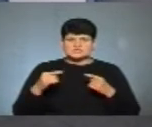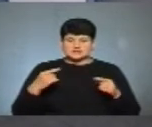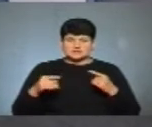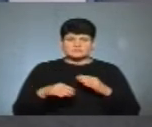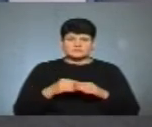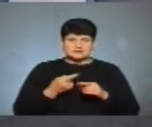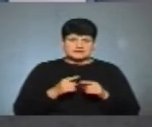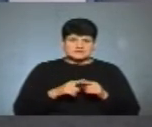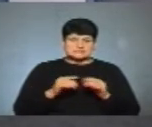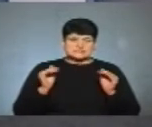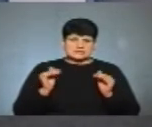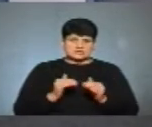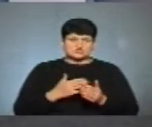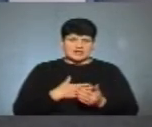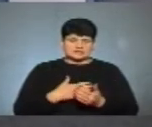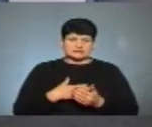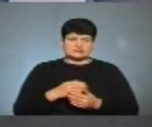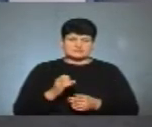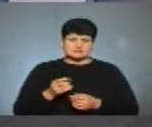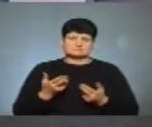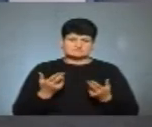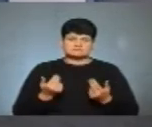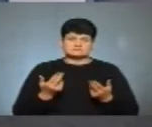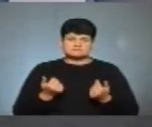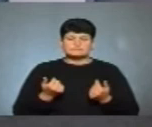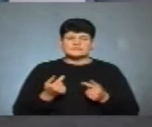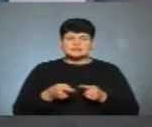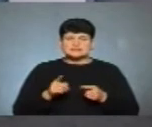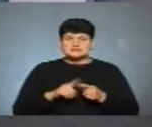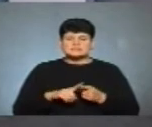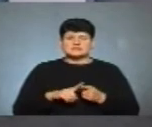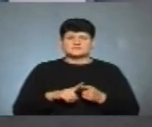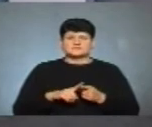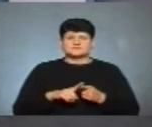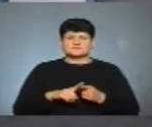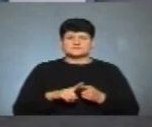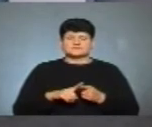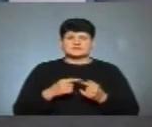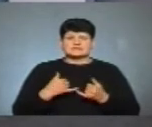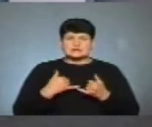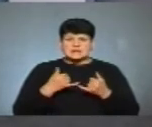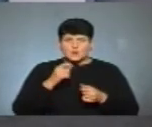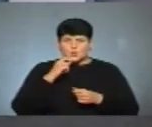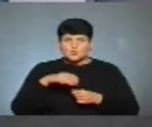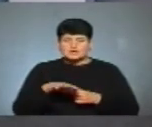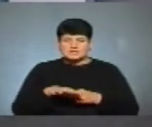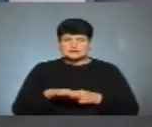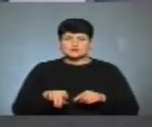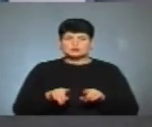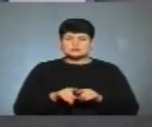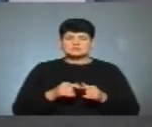виборами, це значно нижча активність. Так. Ну, це, знову ж таки, як для України, так і